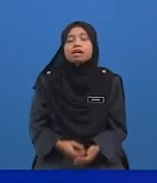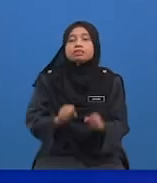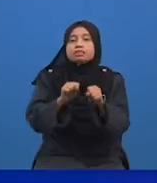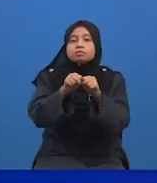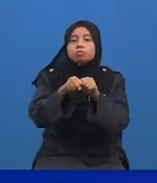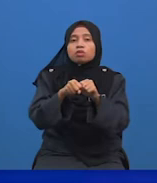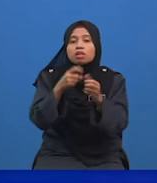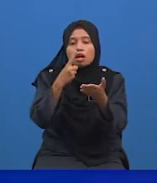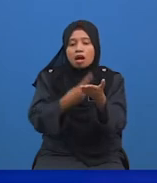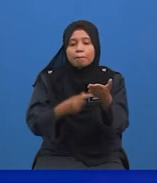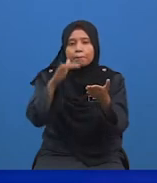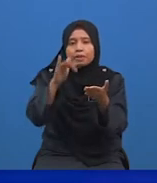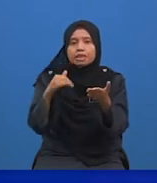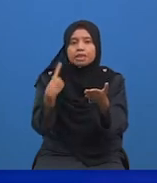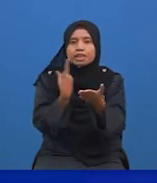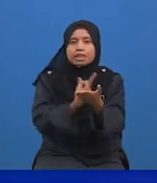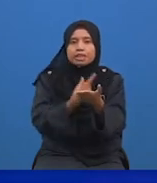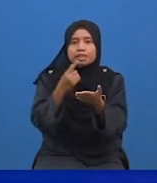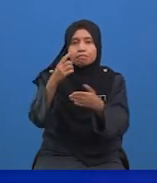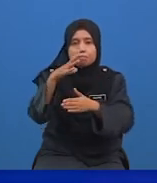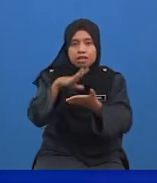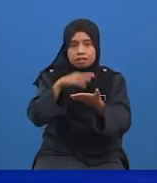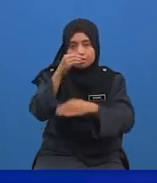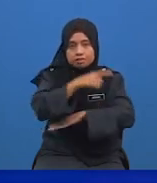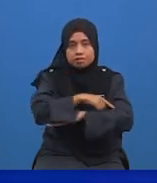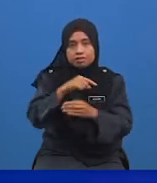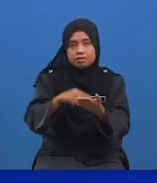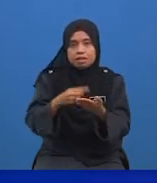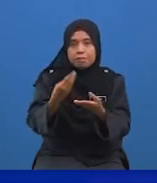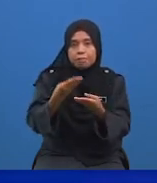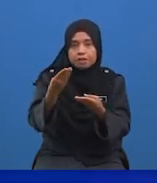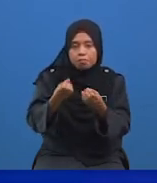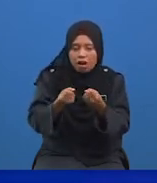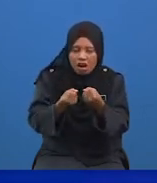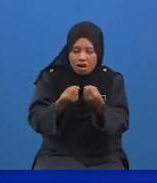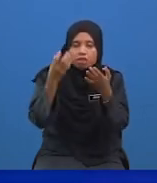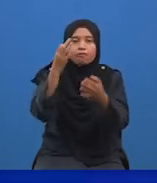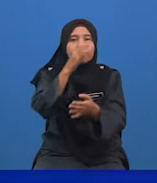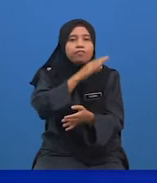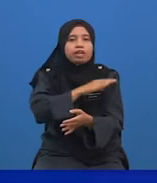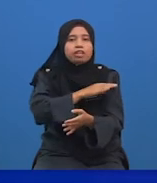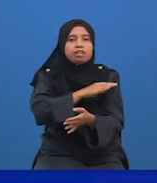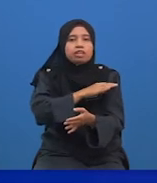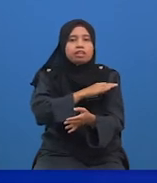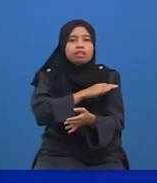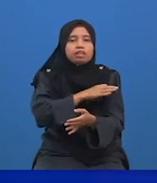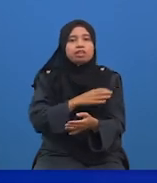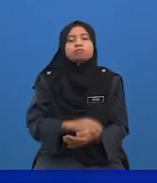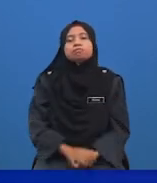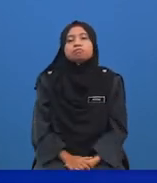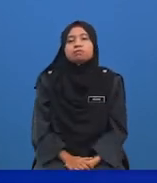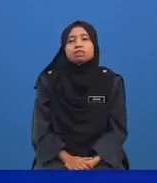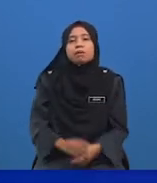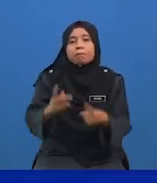Semoga apa yang kita pelajari hari ini memberi banyak manfaat dan info